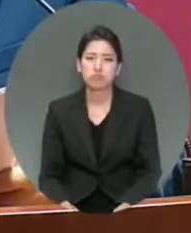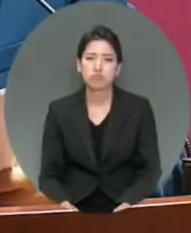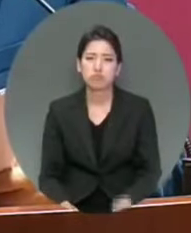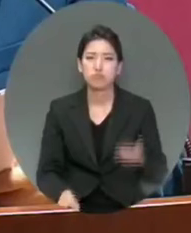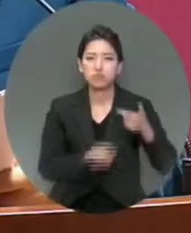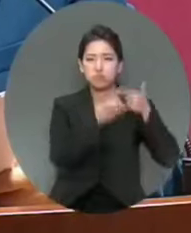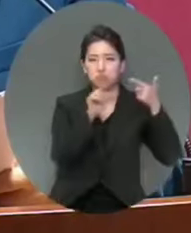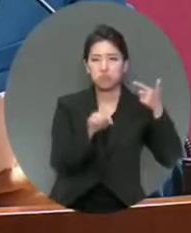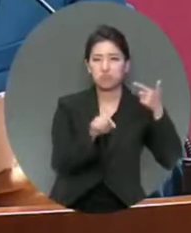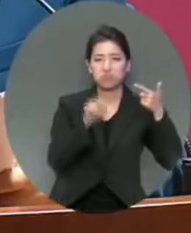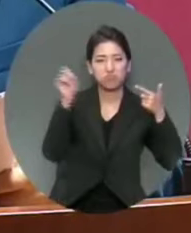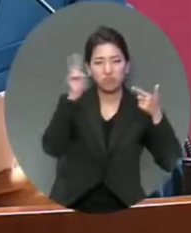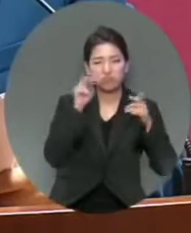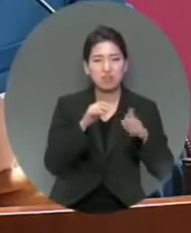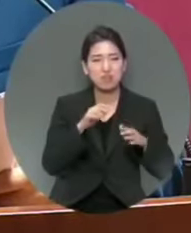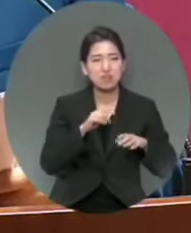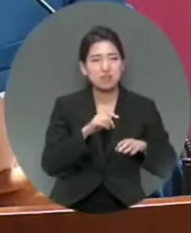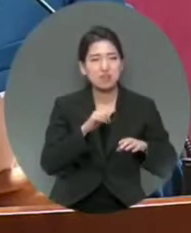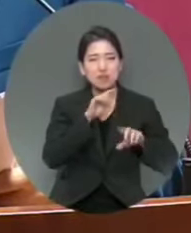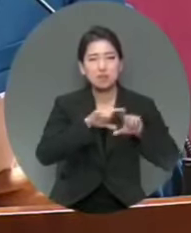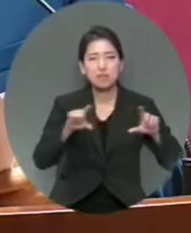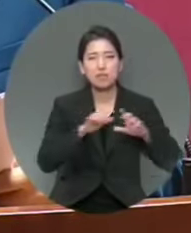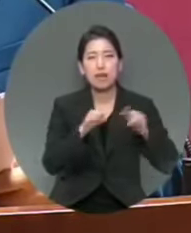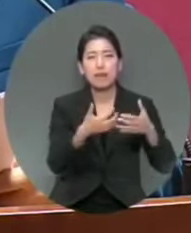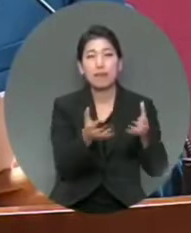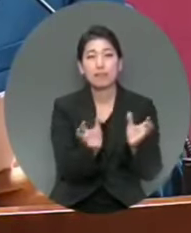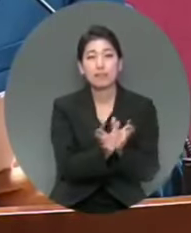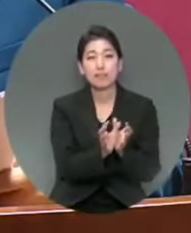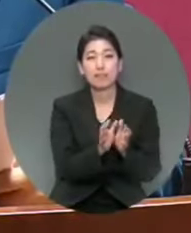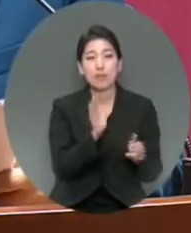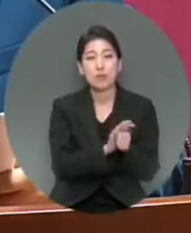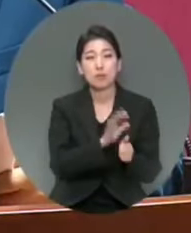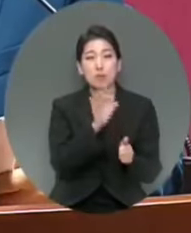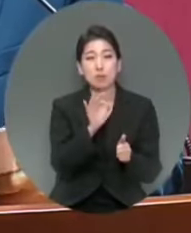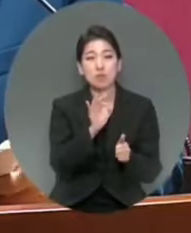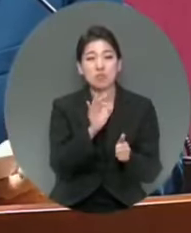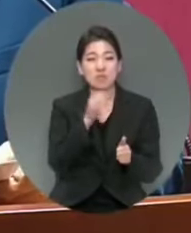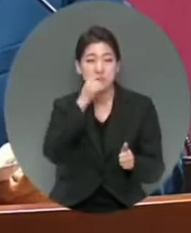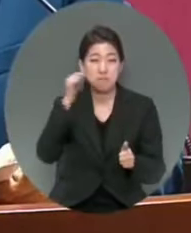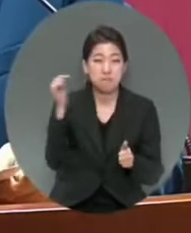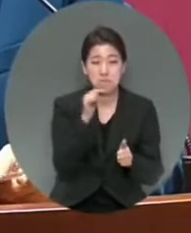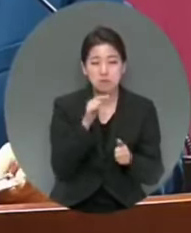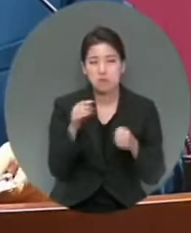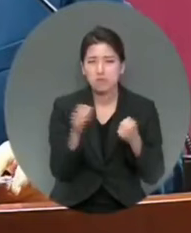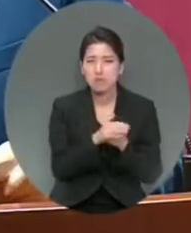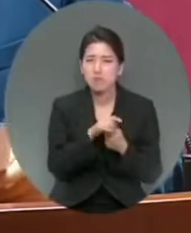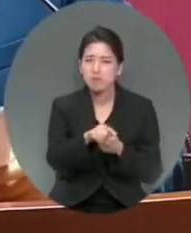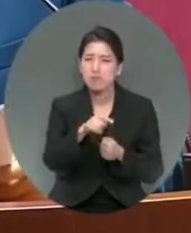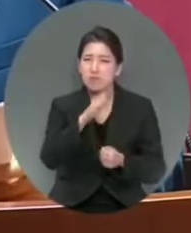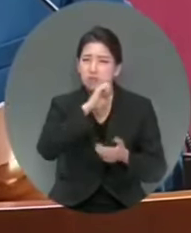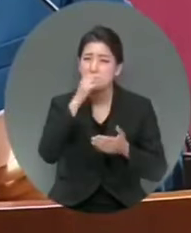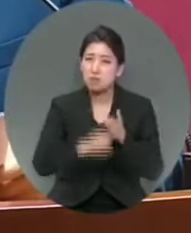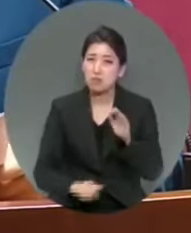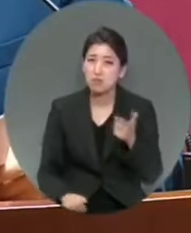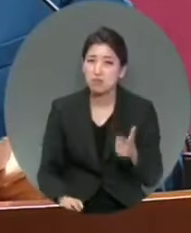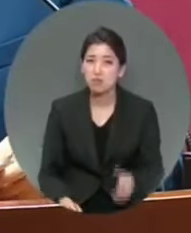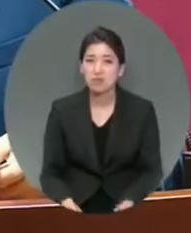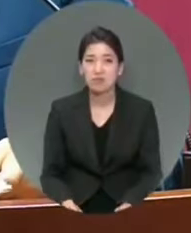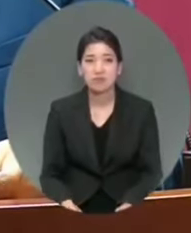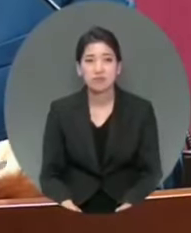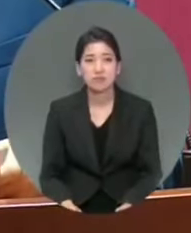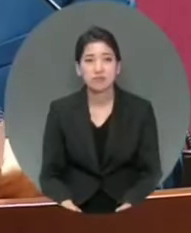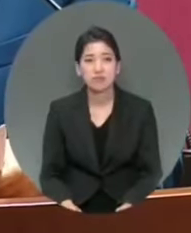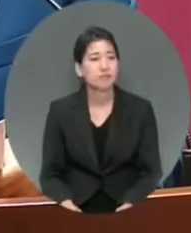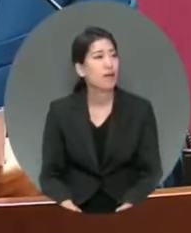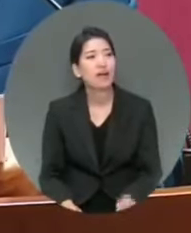대통령의 민간단체 보조금 비리 단죄 언급에 따른 졸속 행정이라고 생각하는데 어떻게 생각하십니까? 예, 그런 측면에서 한